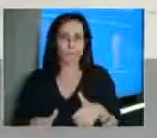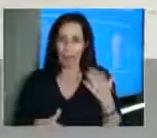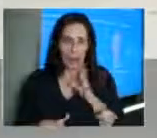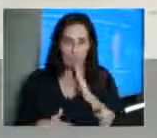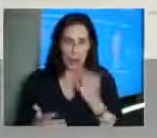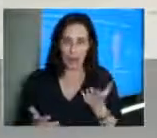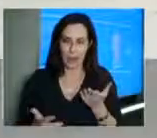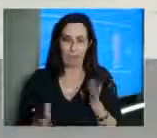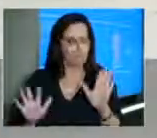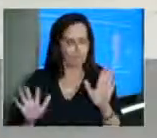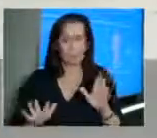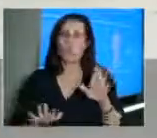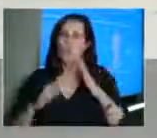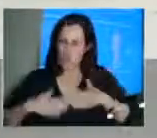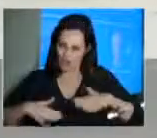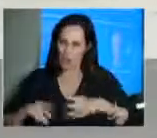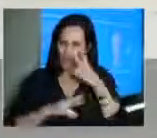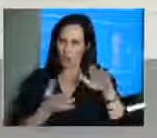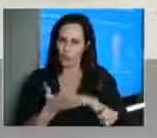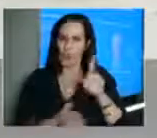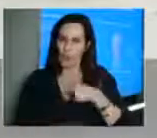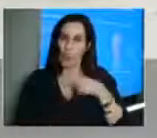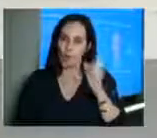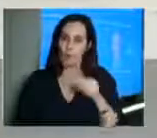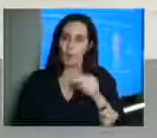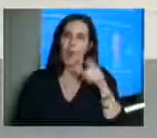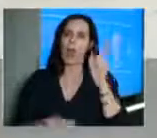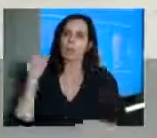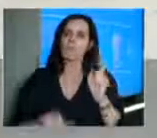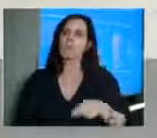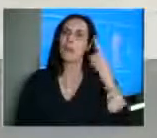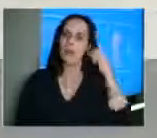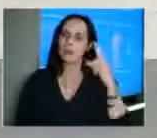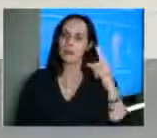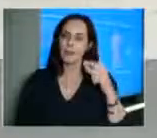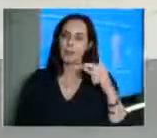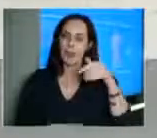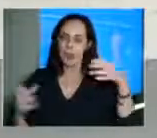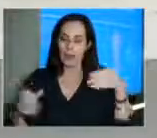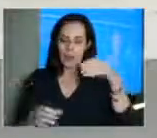בעיה שירגעו, הם יעברו את אחוז החסימה, רק אנחנו צריכים מהם, אנשים צריכים לדעת שפתק